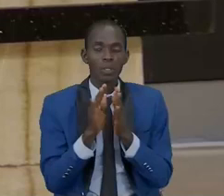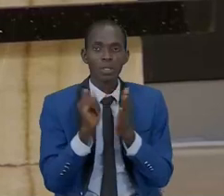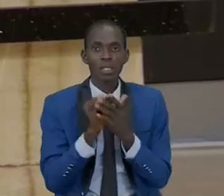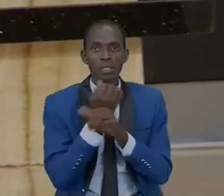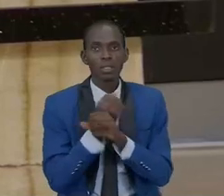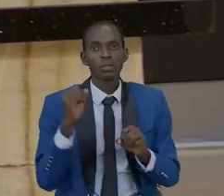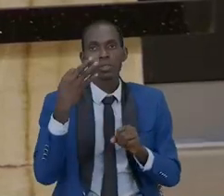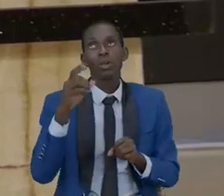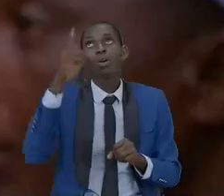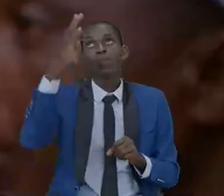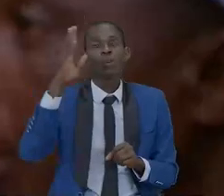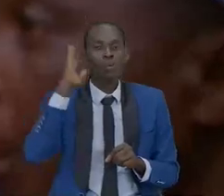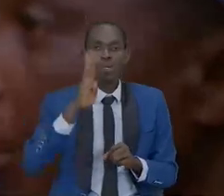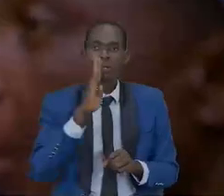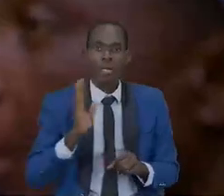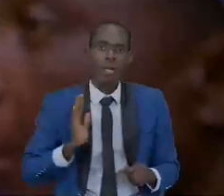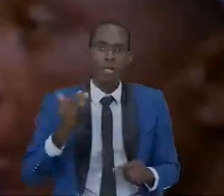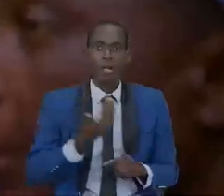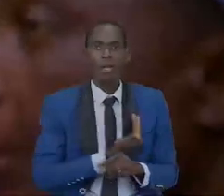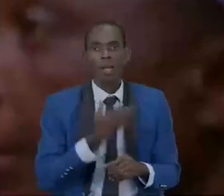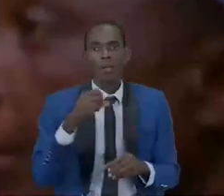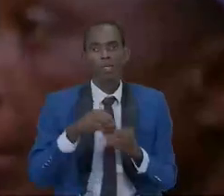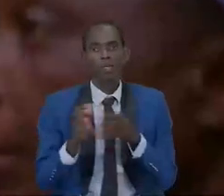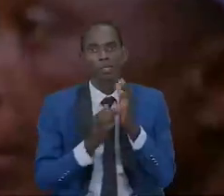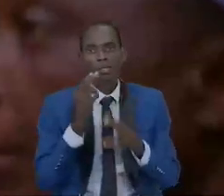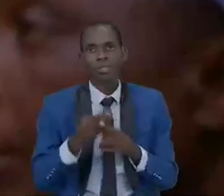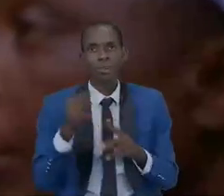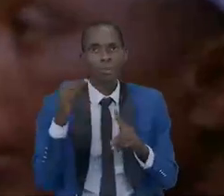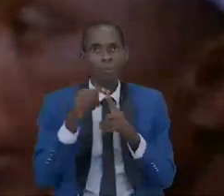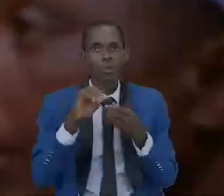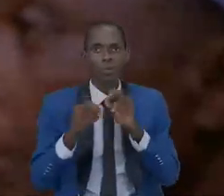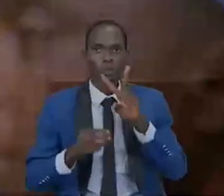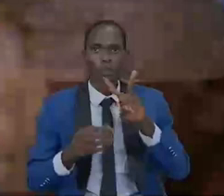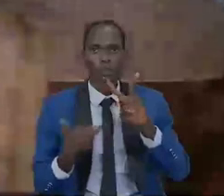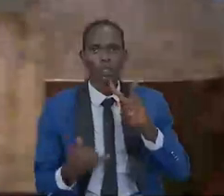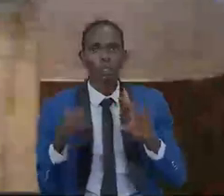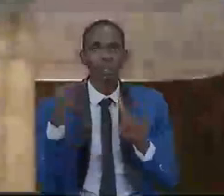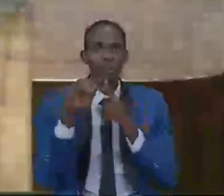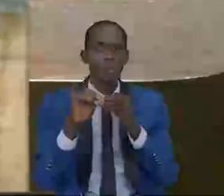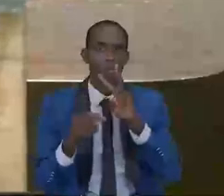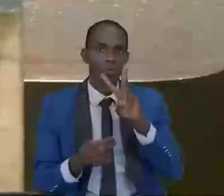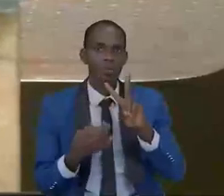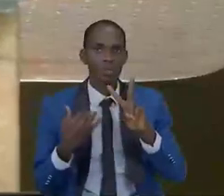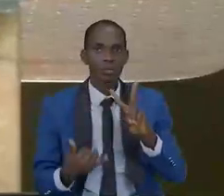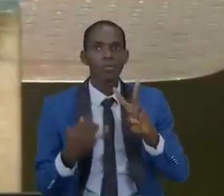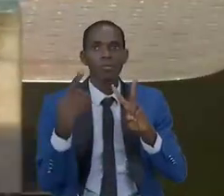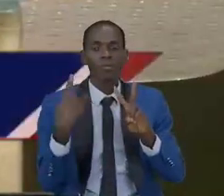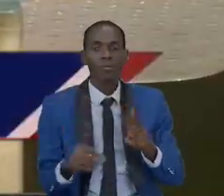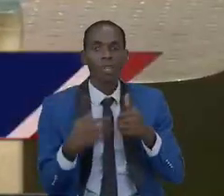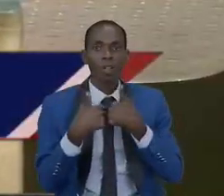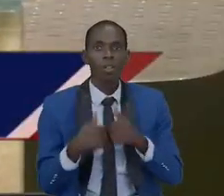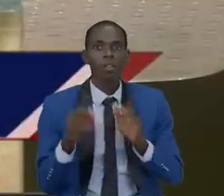sera notre possession au nom de Jésus nous abordons le deuxième point maintenant le deuxième